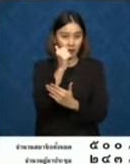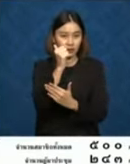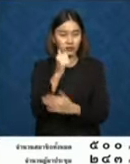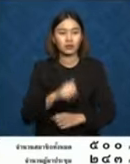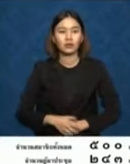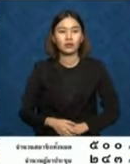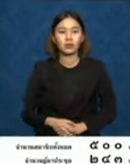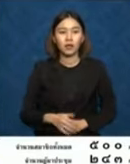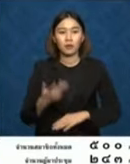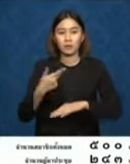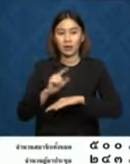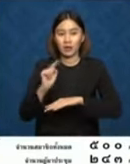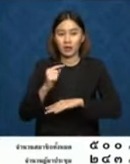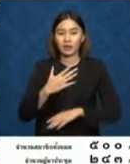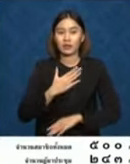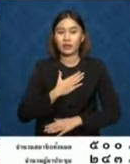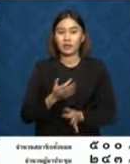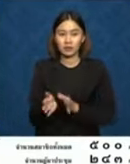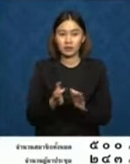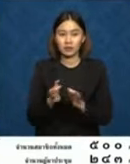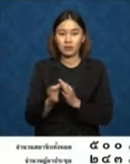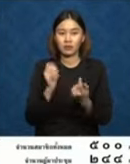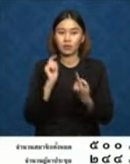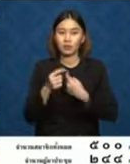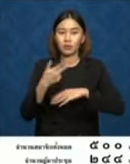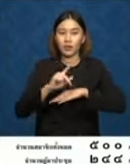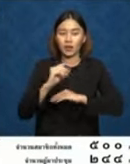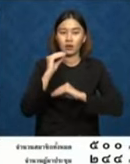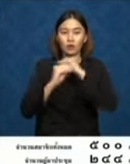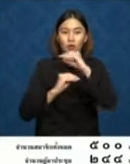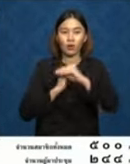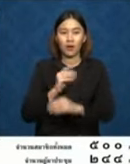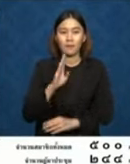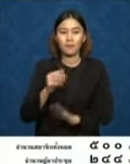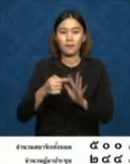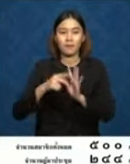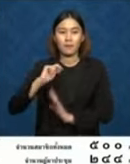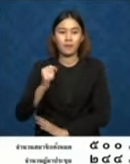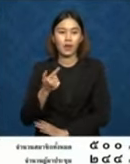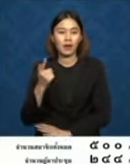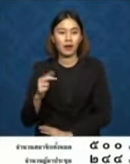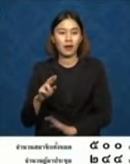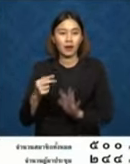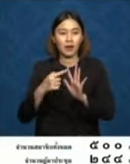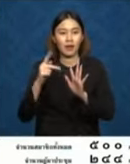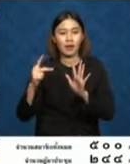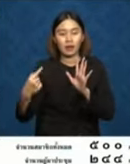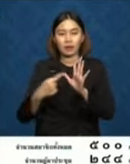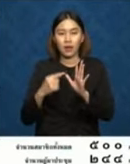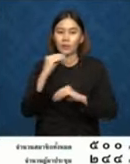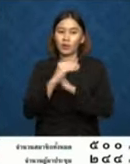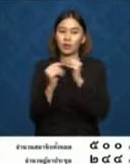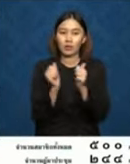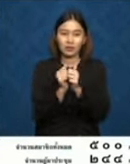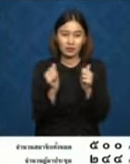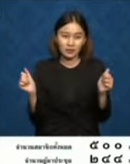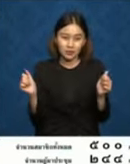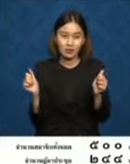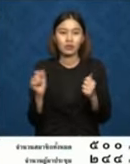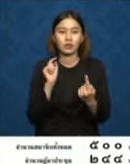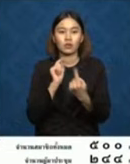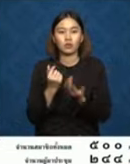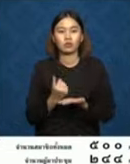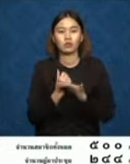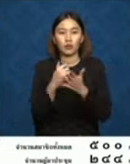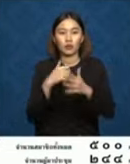ครับท่านประธานครับผมอยากจะนำเรียนท่านประธานเลยว่าโครงการบางระกำโมเดลเนี่ยนะครับซึ่งเป็นโครงการที่ถือว่าดีมากนะครับที่ท